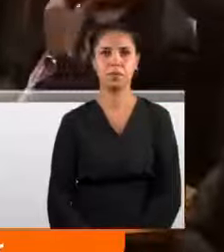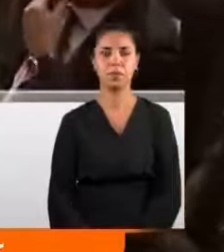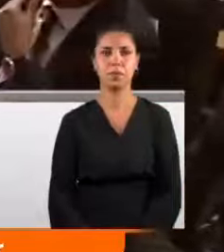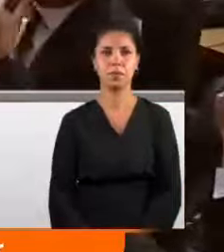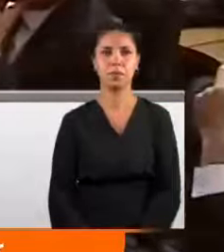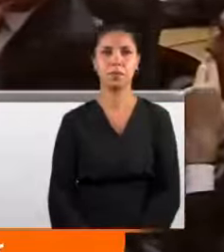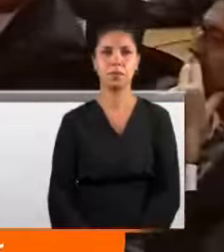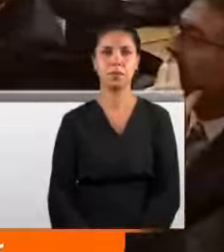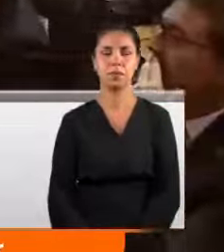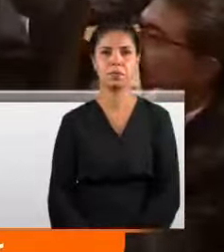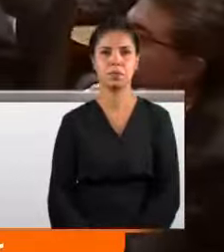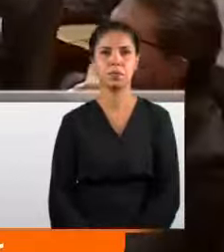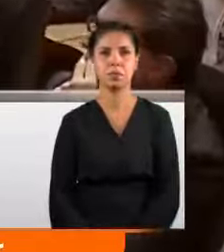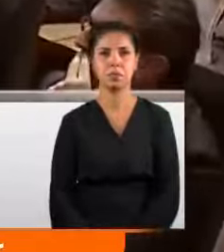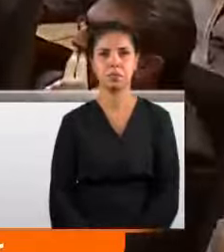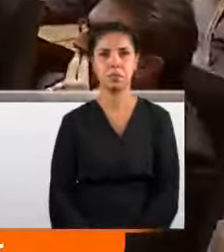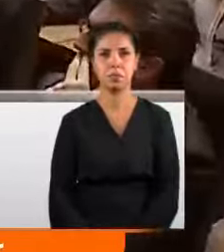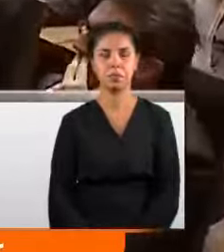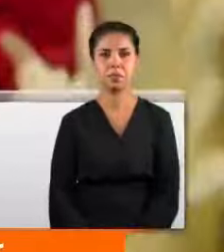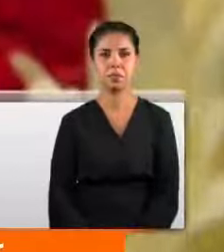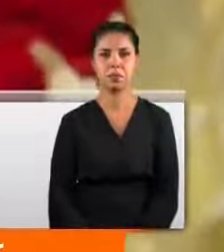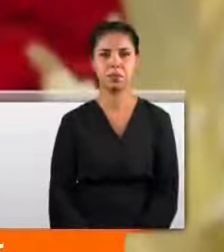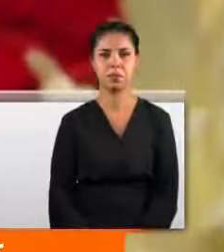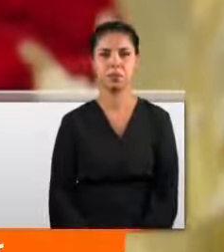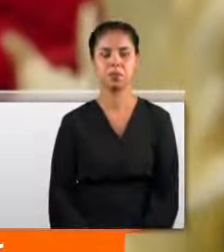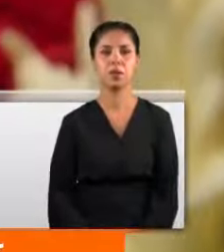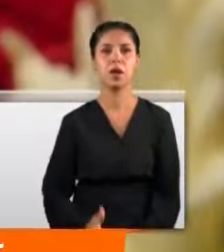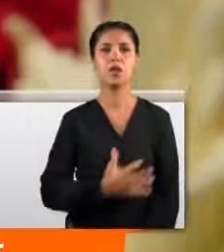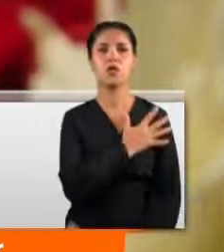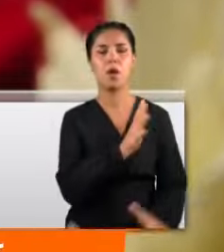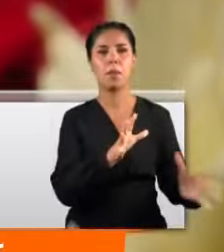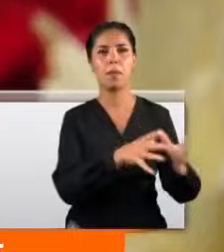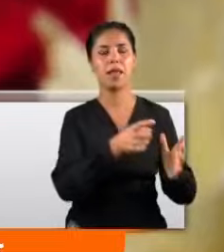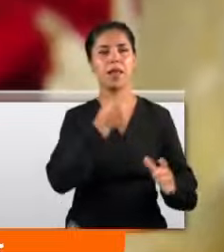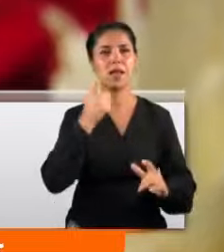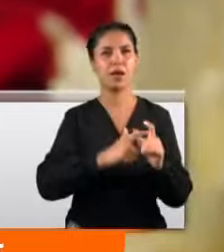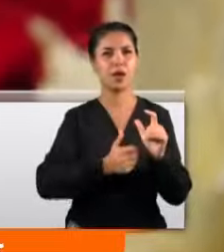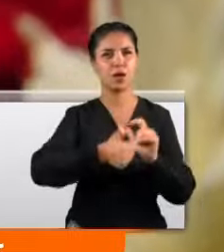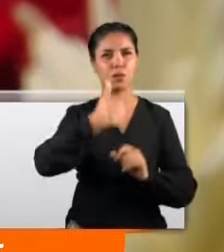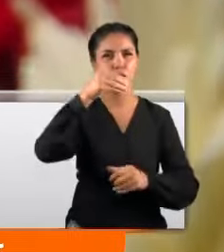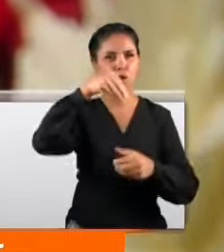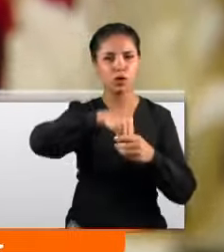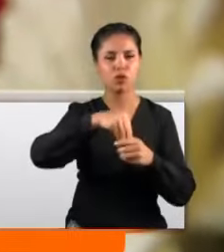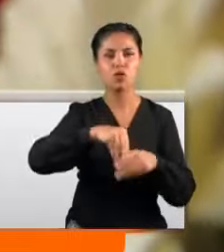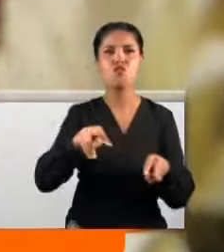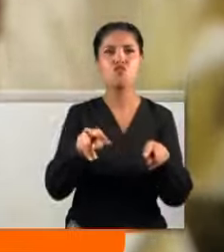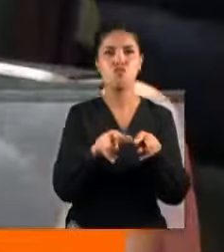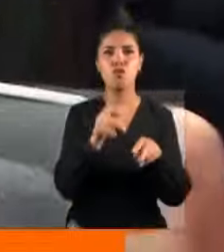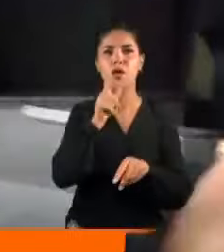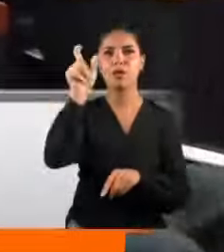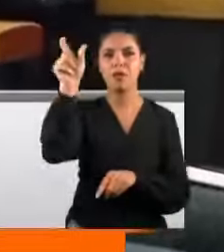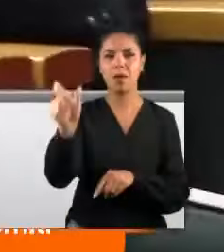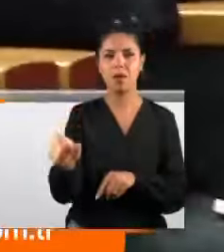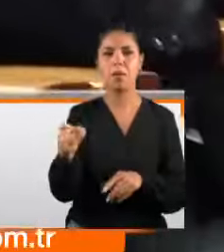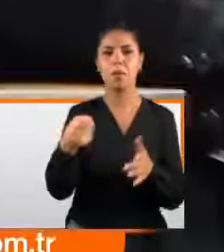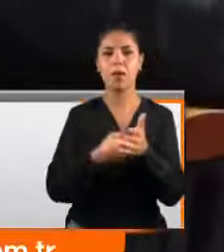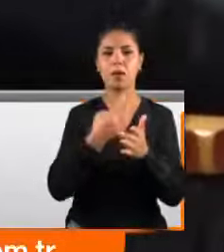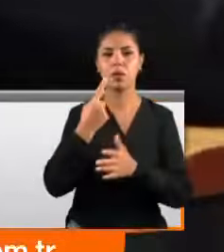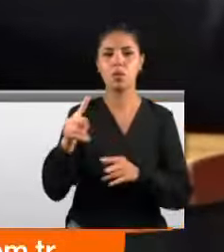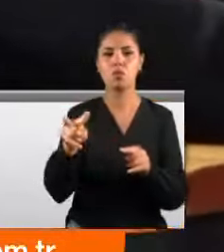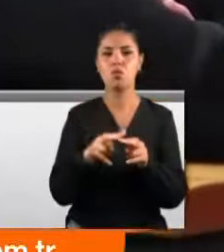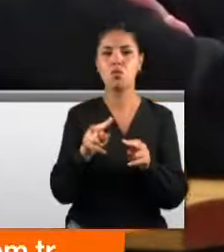davetimize icabet ettiler, katkı sağladılar. CHP'nin eski genel başkanları arasında Murat Karayalçın'ı da saydı. Oysa